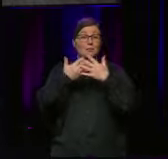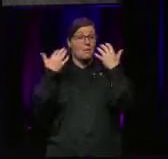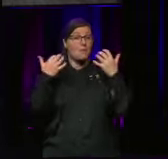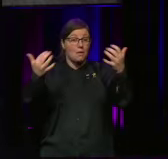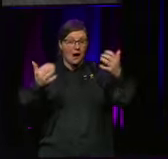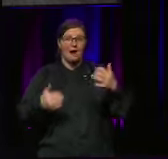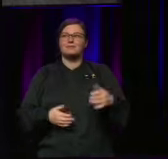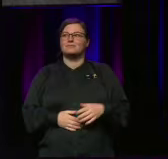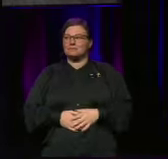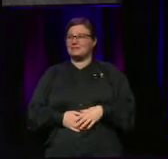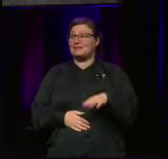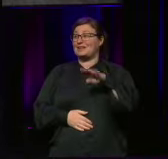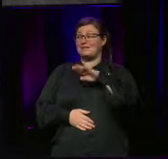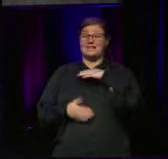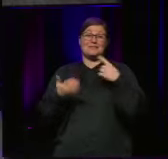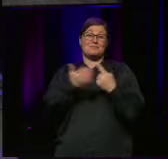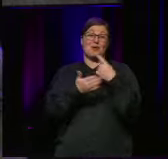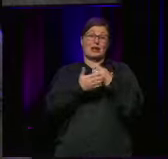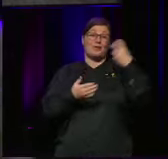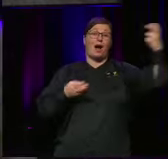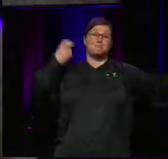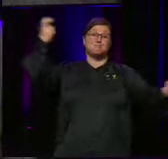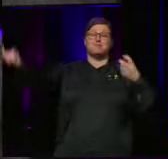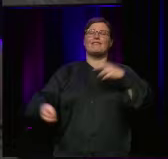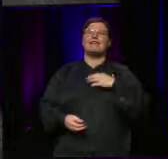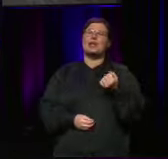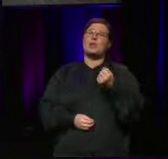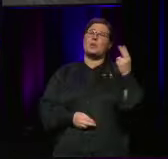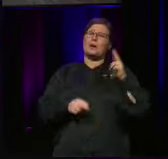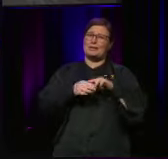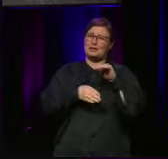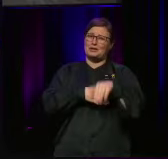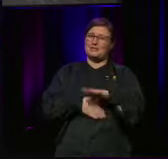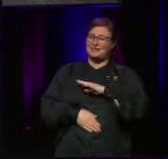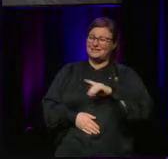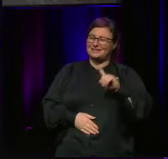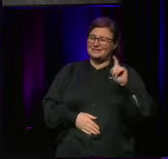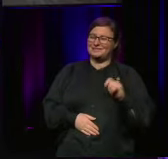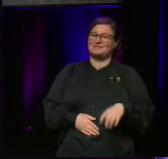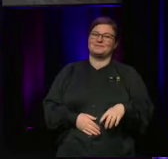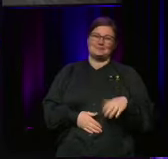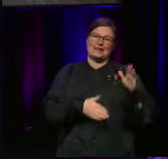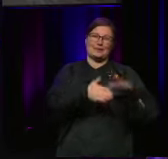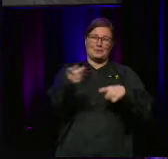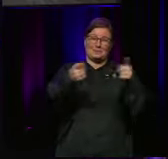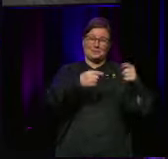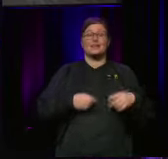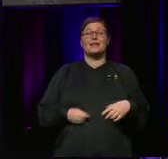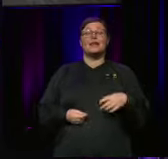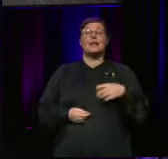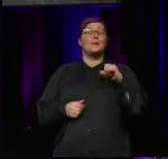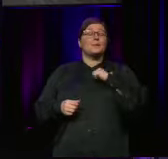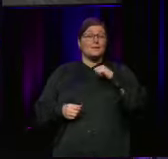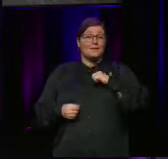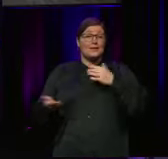lite utrymme om ni behöver bre ut det. Det finns några platser över. Jättekul att ni är här. Jag tänker börja lite grann med